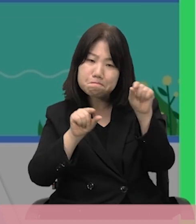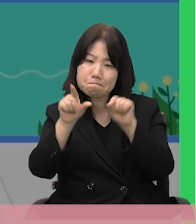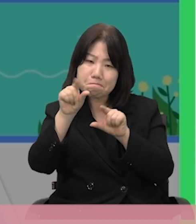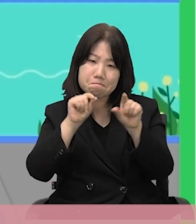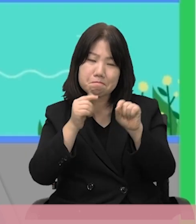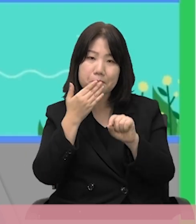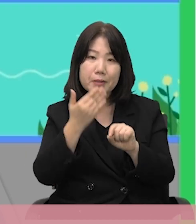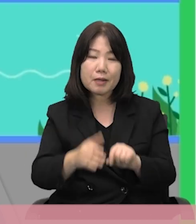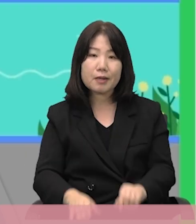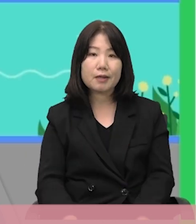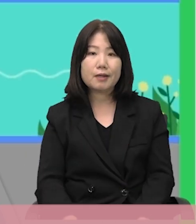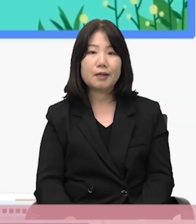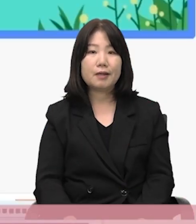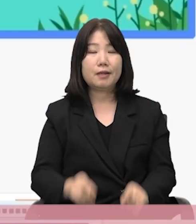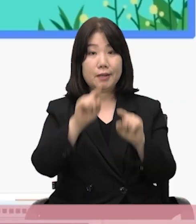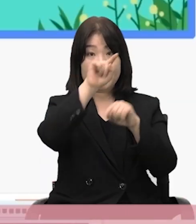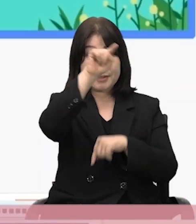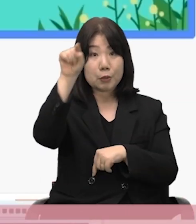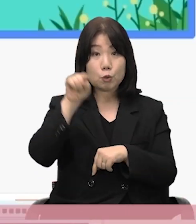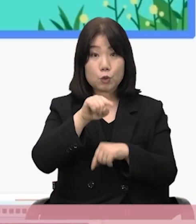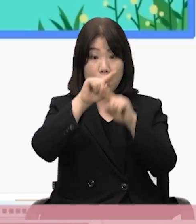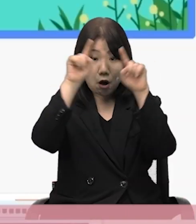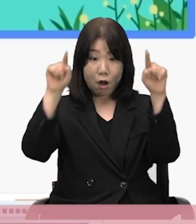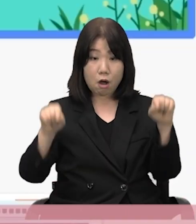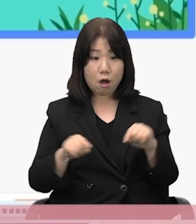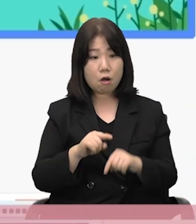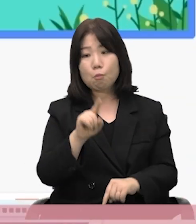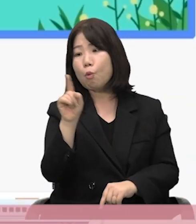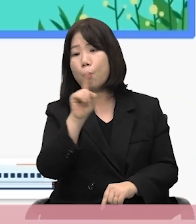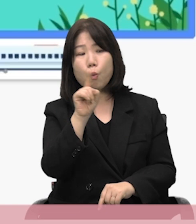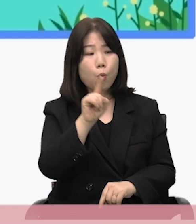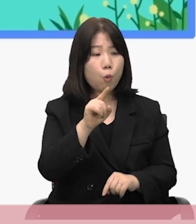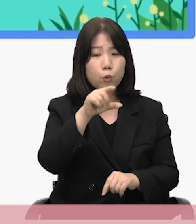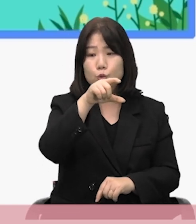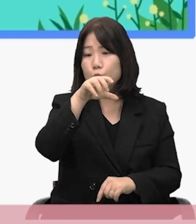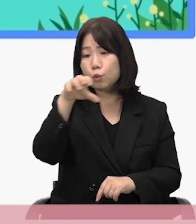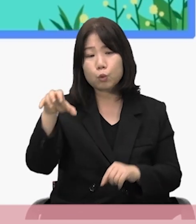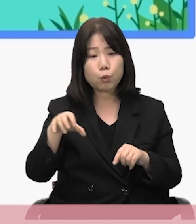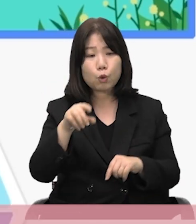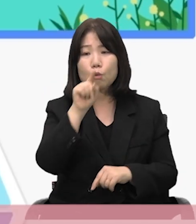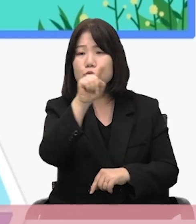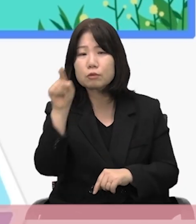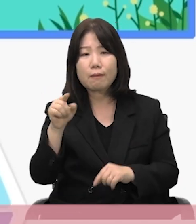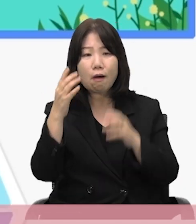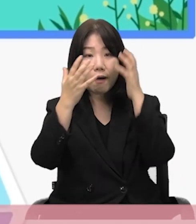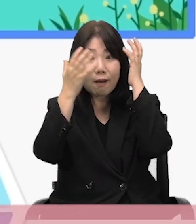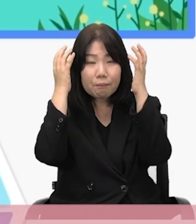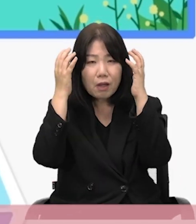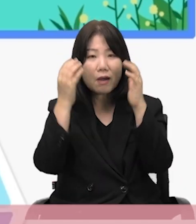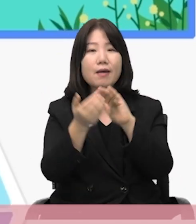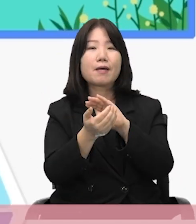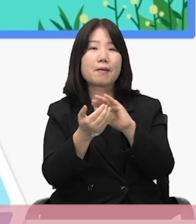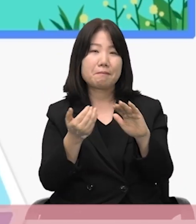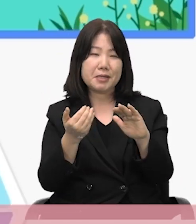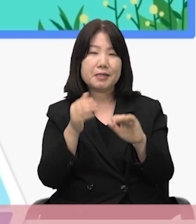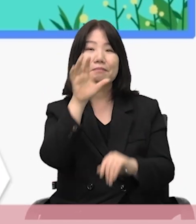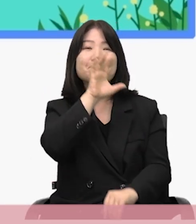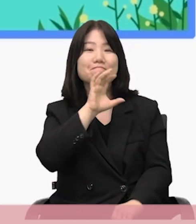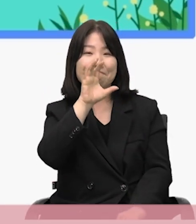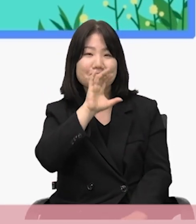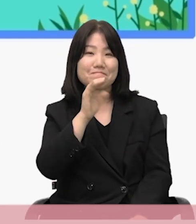있어요. 키오스크를 사용하다 보면 어디를 눌러야 할지 헷갈릴 때가 있는데 미리 생각해 볼 수